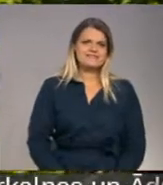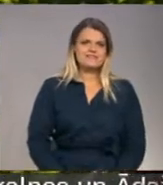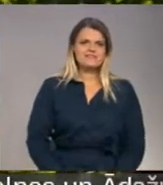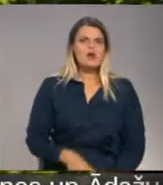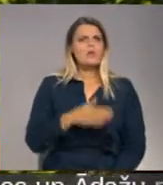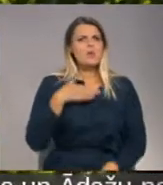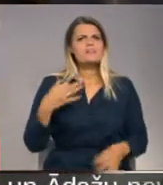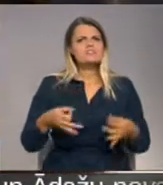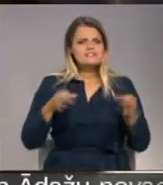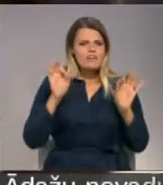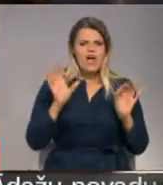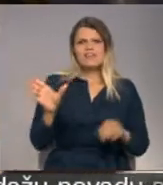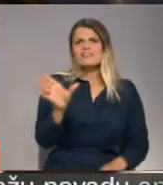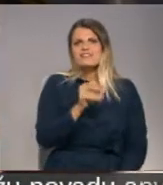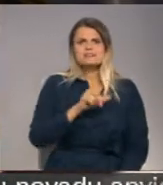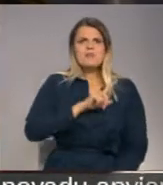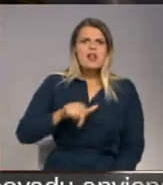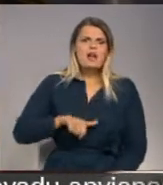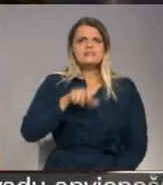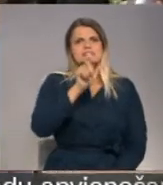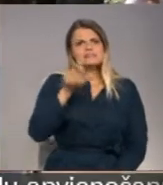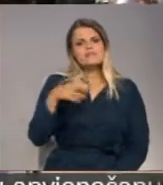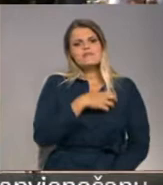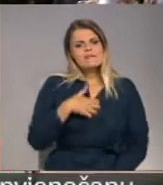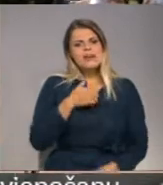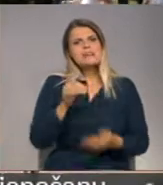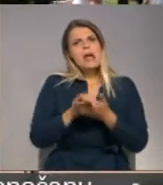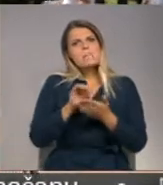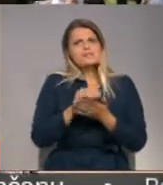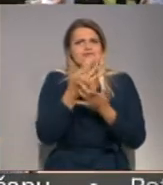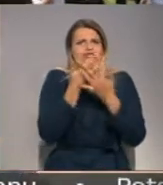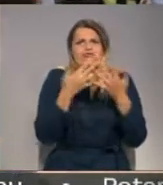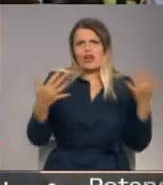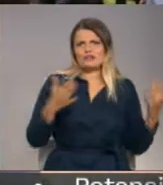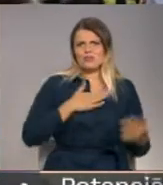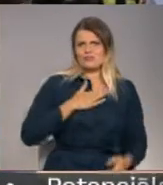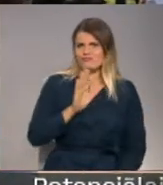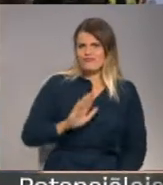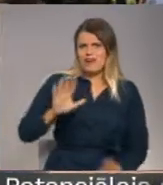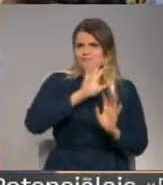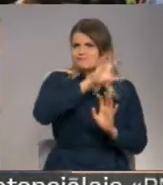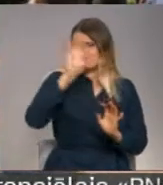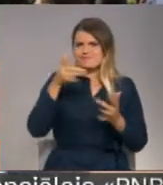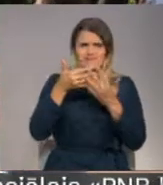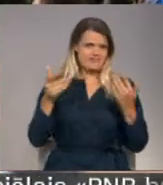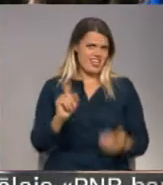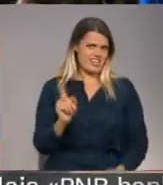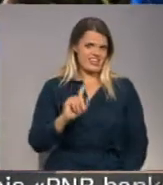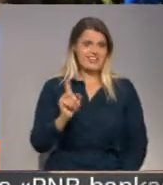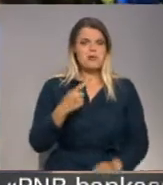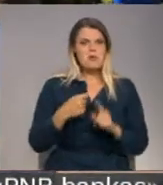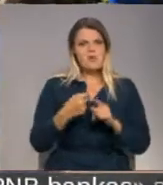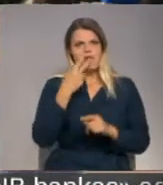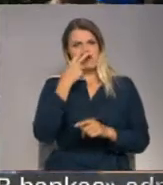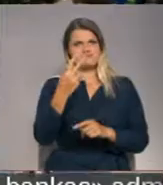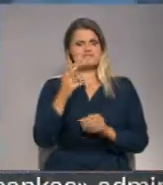Ļoti būtiski visiem Latvijas iedzīvotājiem iepazīt šo dažādību, kas ir mūsu valstī, un skatoties no tāda